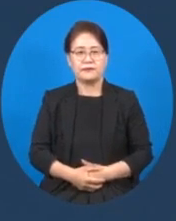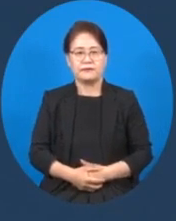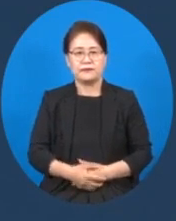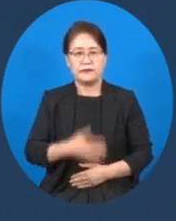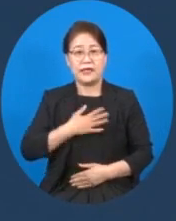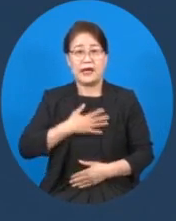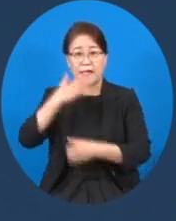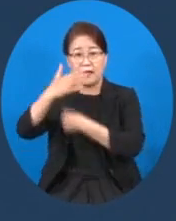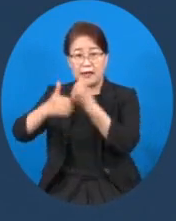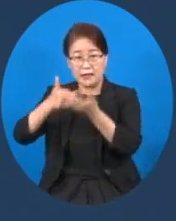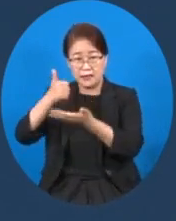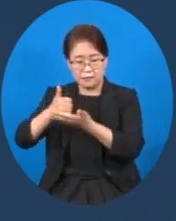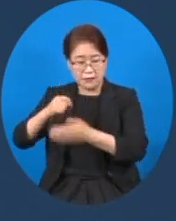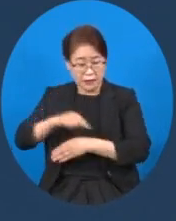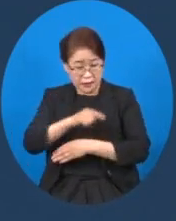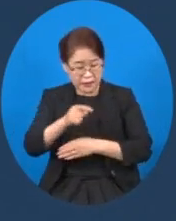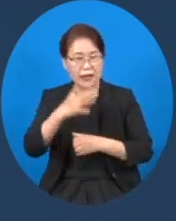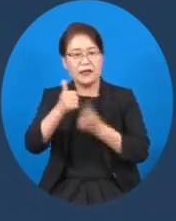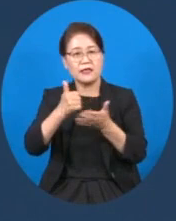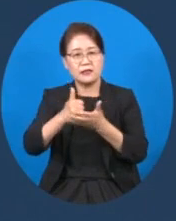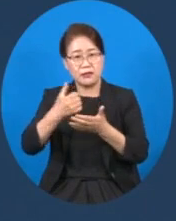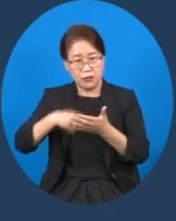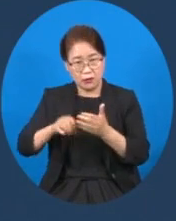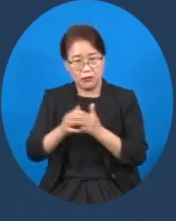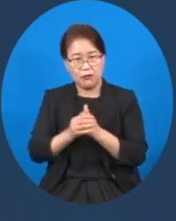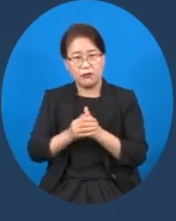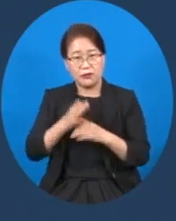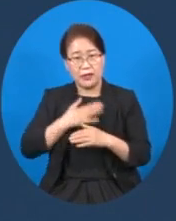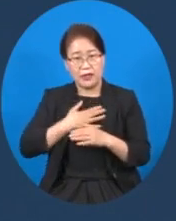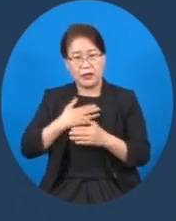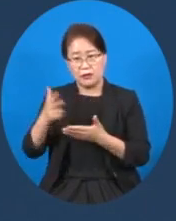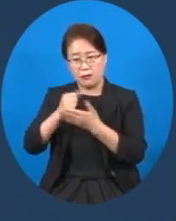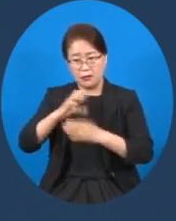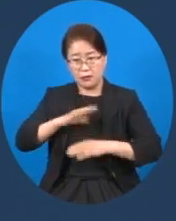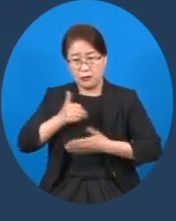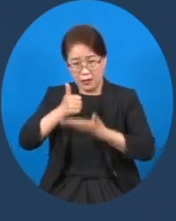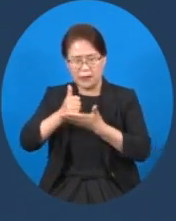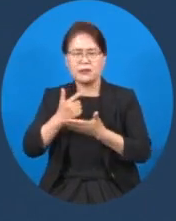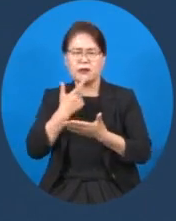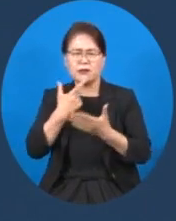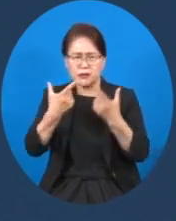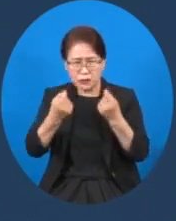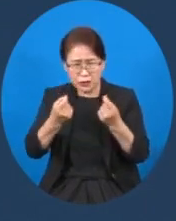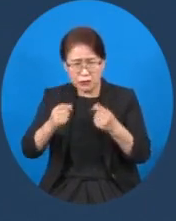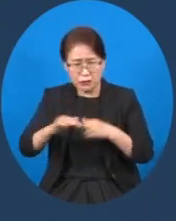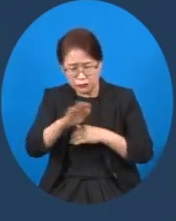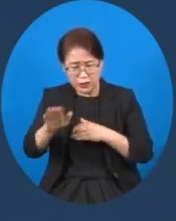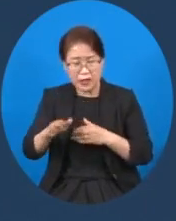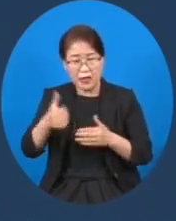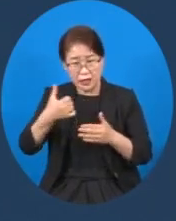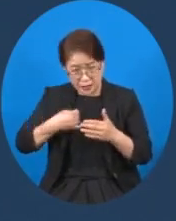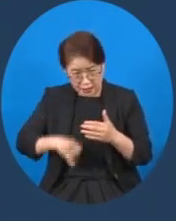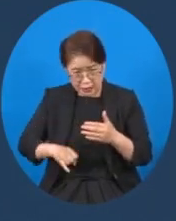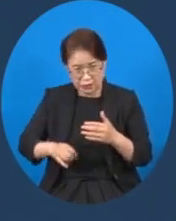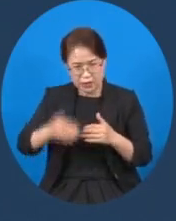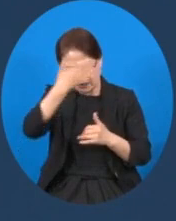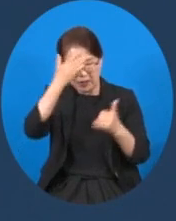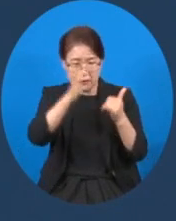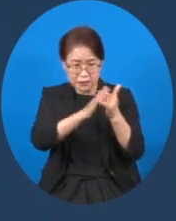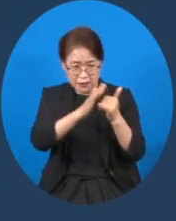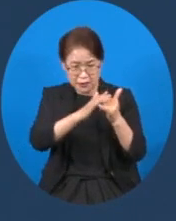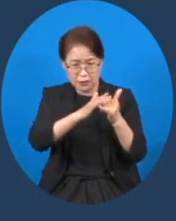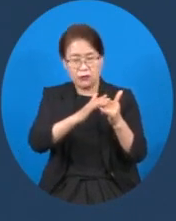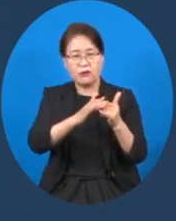나의 하나님이 그들의 하나님이 되고, 내가 여호와를 경외하는 것처럼 우리의 다음 세대들도